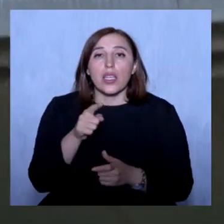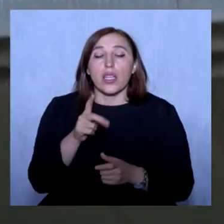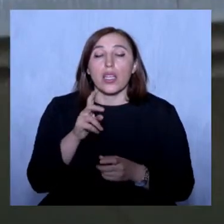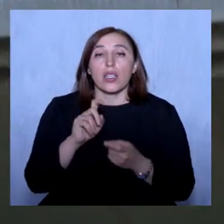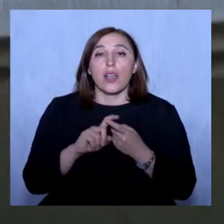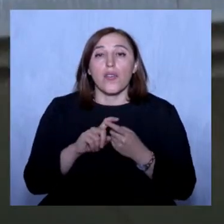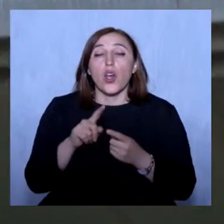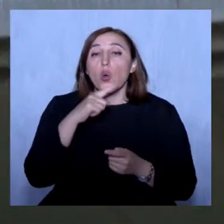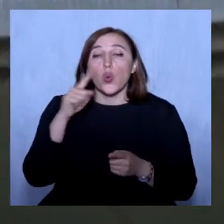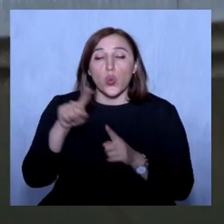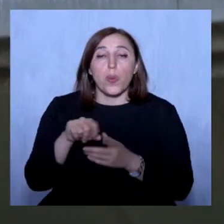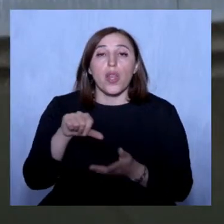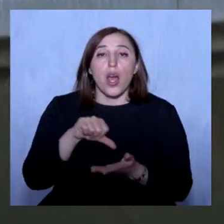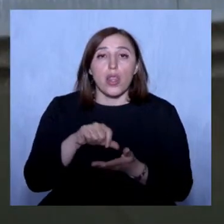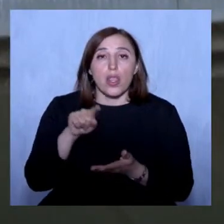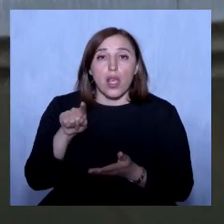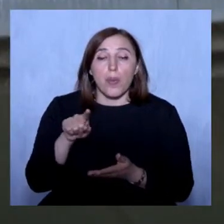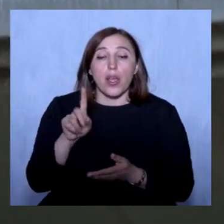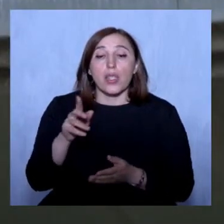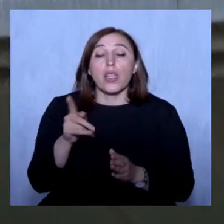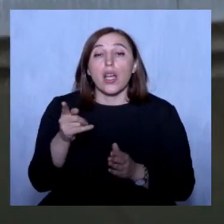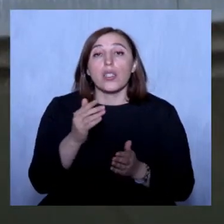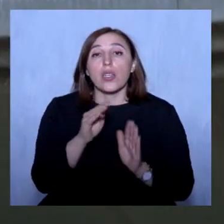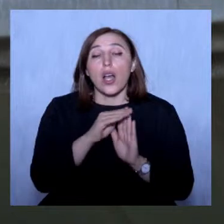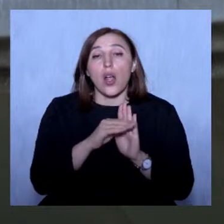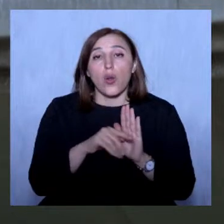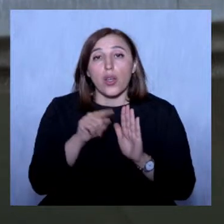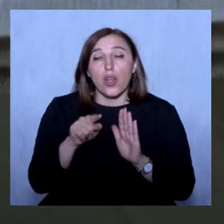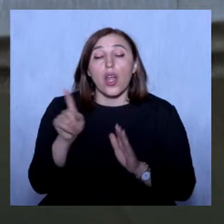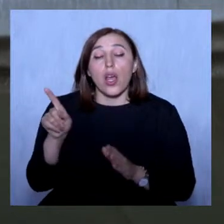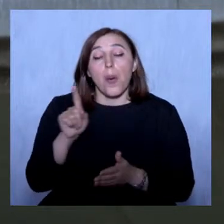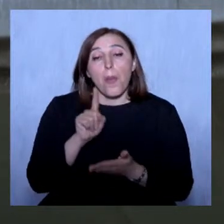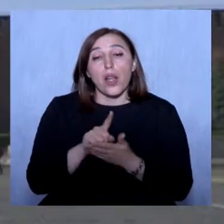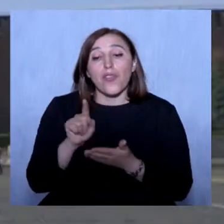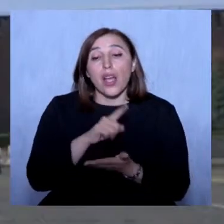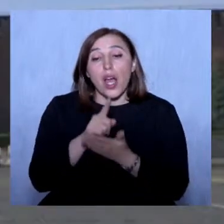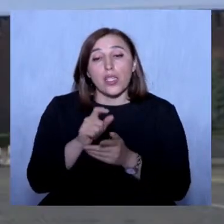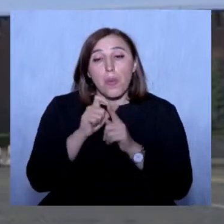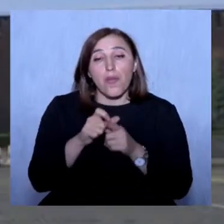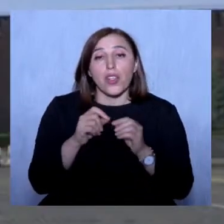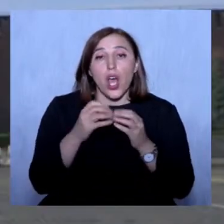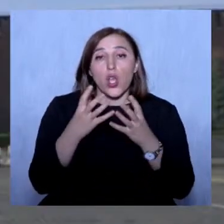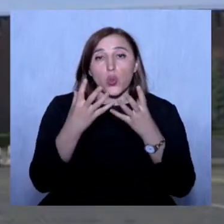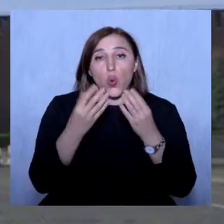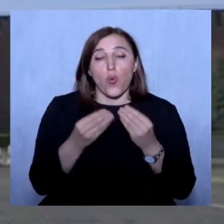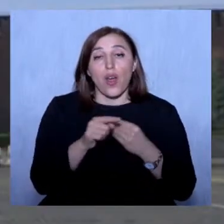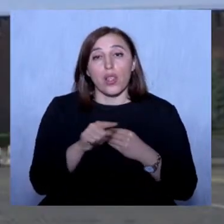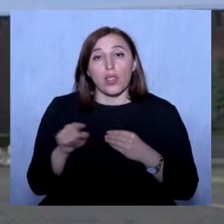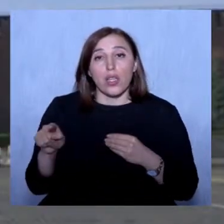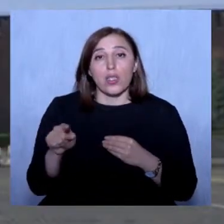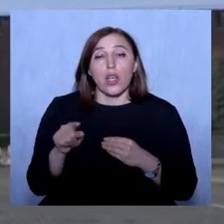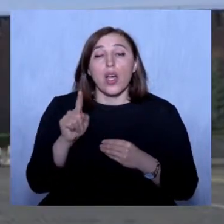անդամ է նաև Հուսաստանը։ Աստայտ կանունների Մոսկվան պարտավոր է հարցերին պատասխանել տաս որվան թացքում։